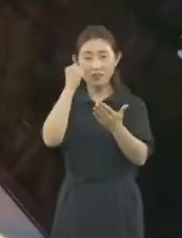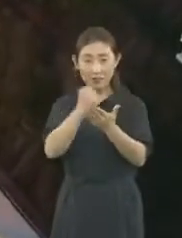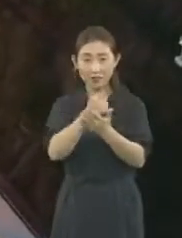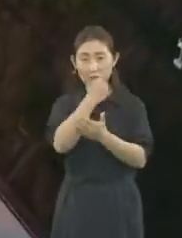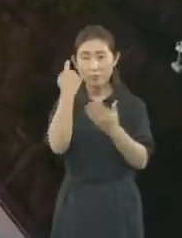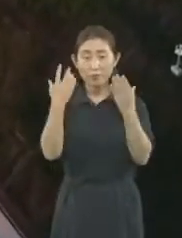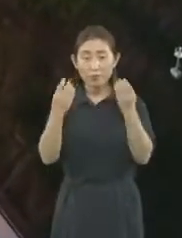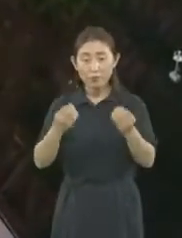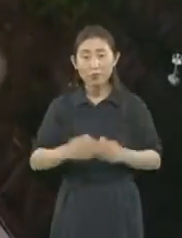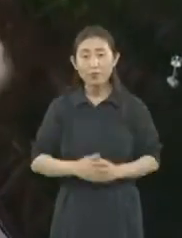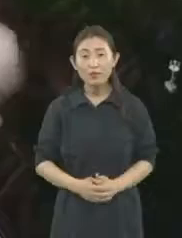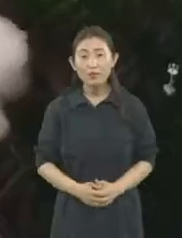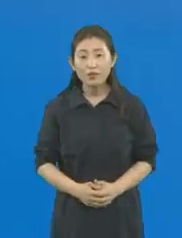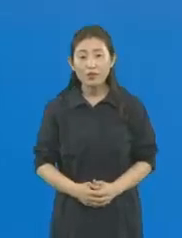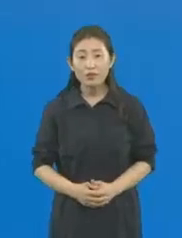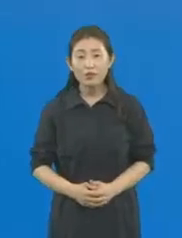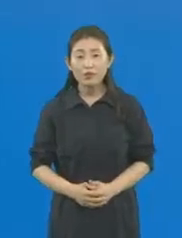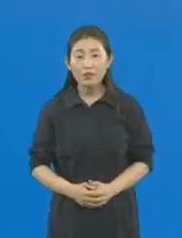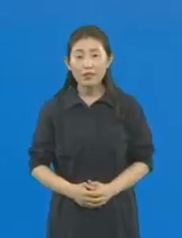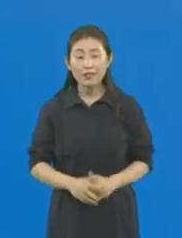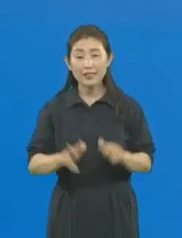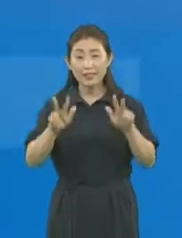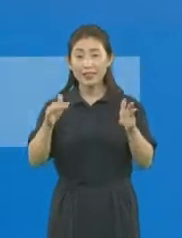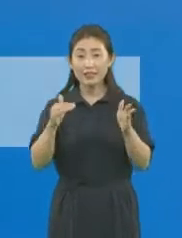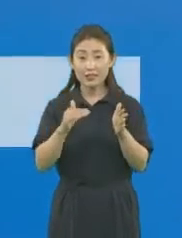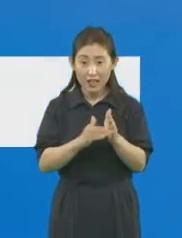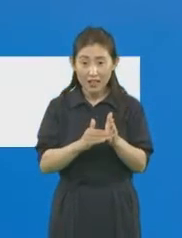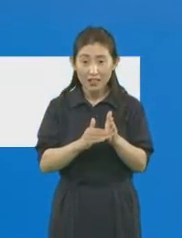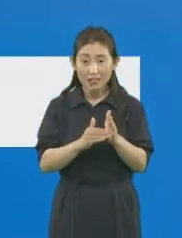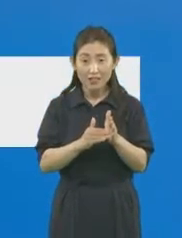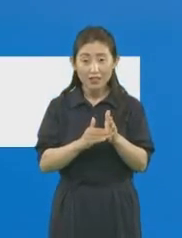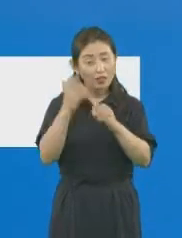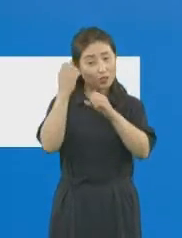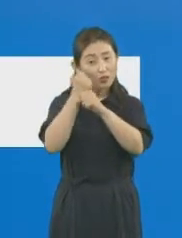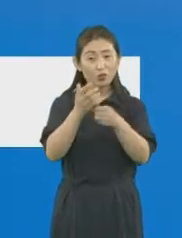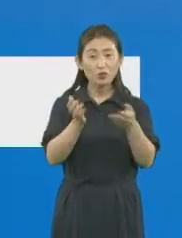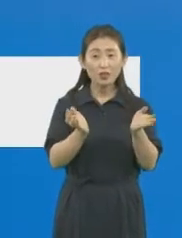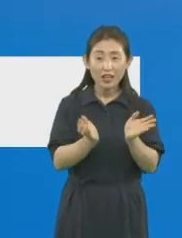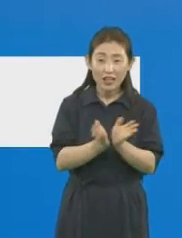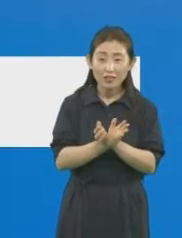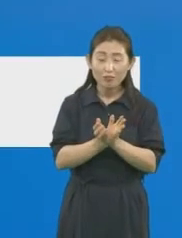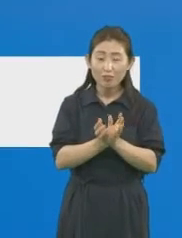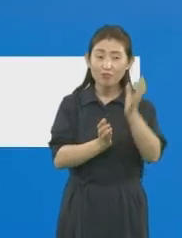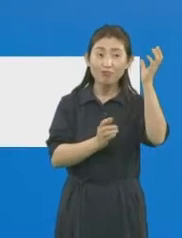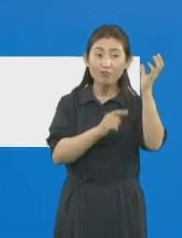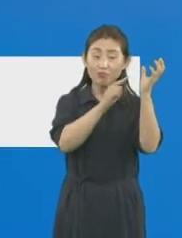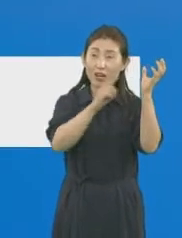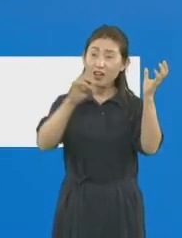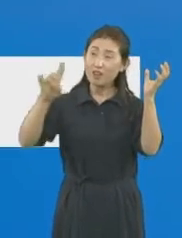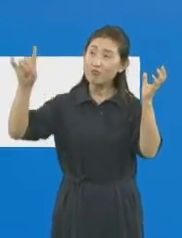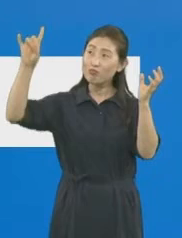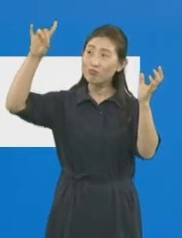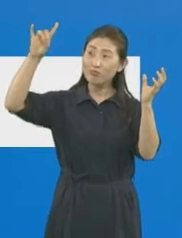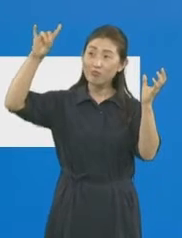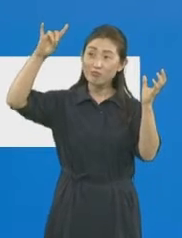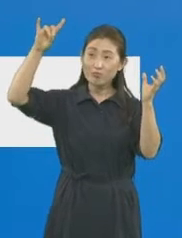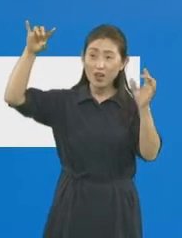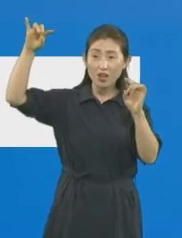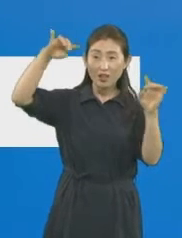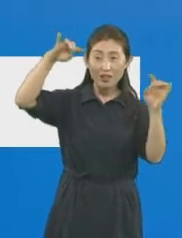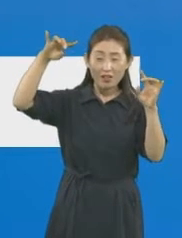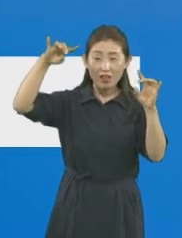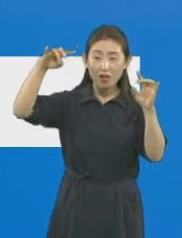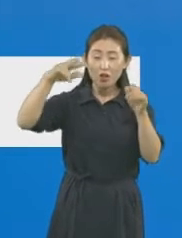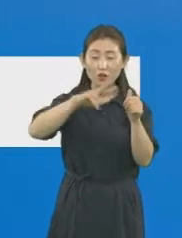것으로 확인된 겁니다. 현재까지 항우연 연구진이 수신한 위성 상태에 대해서 상태 정보 데이터를